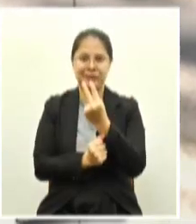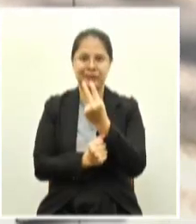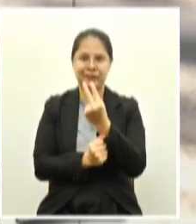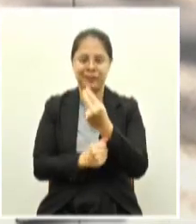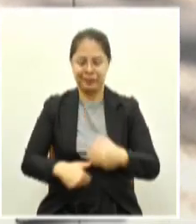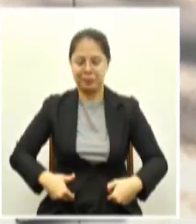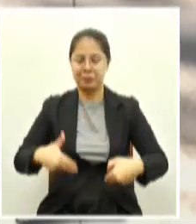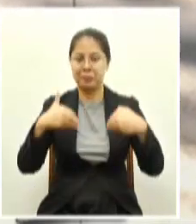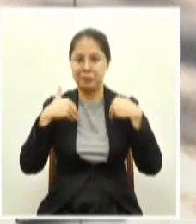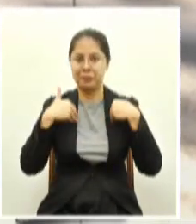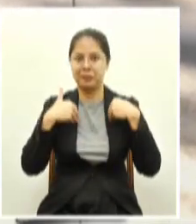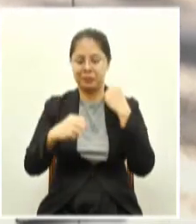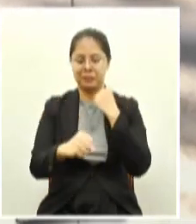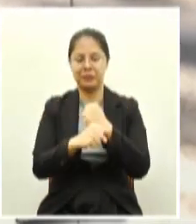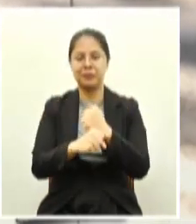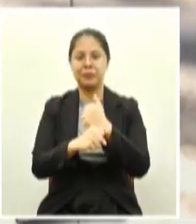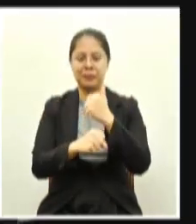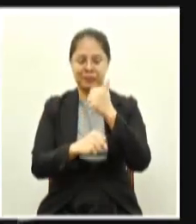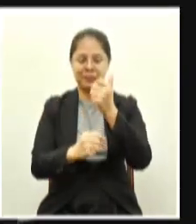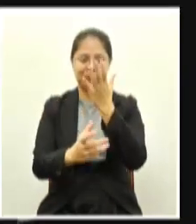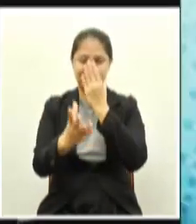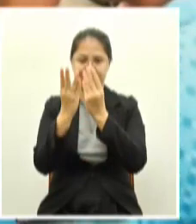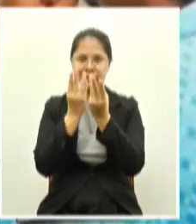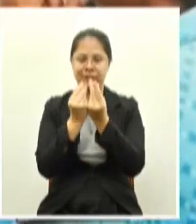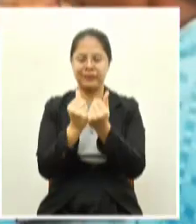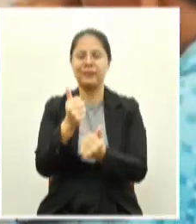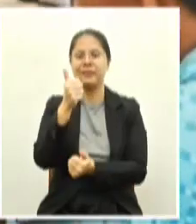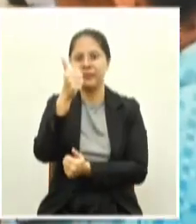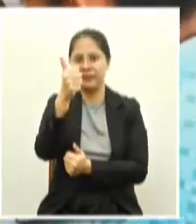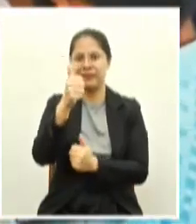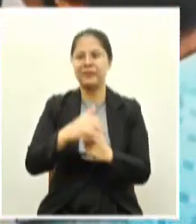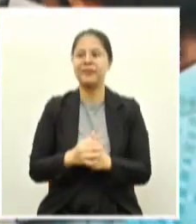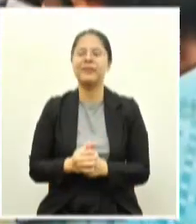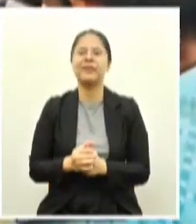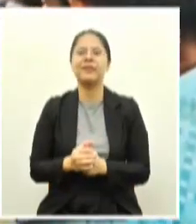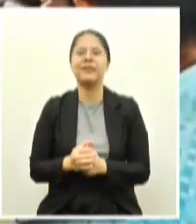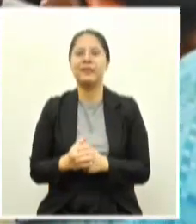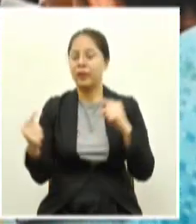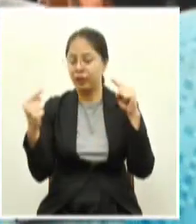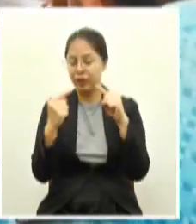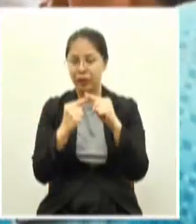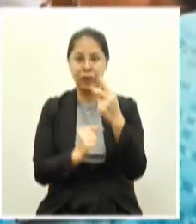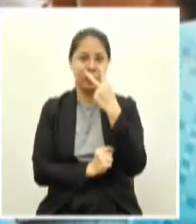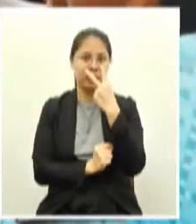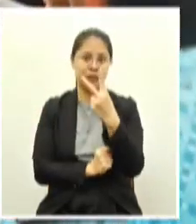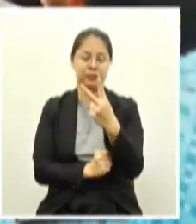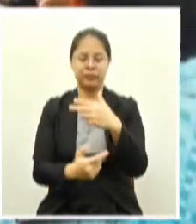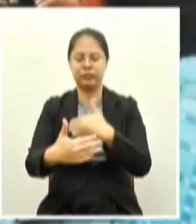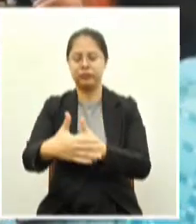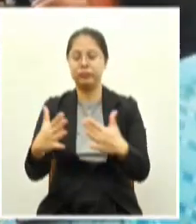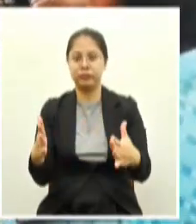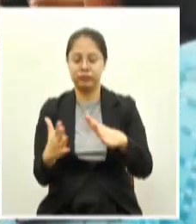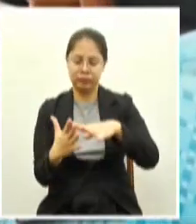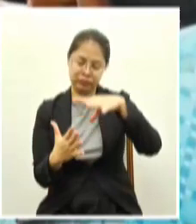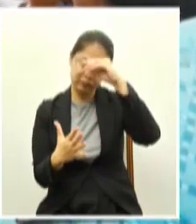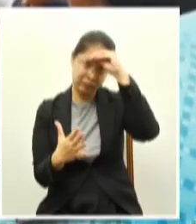ถึงจะเกิดการเรียนรู้คณิตศาสตร์แบบจริง ๆคุณผู้ชมคะปรากฏการณ์ต่างๆที่เห็นเกิดขึ้นในห้องเรียนทั้